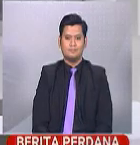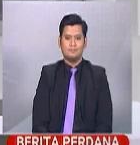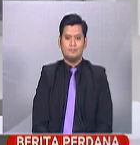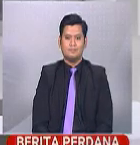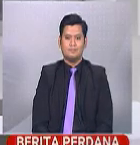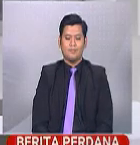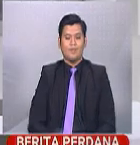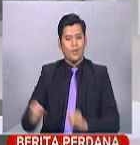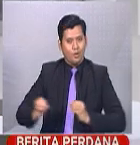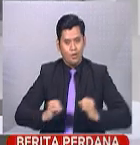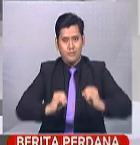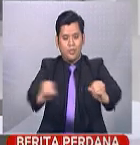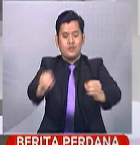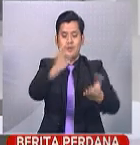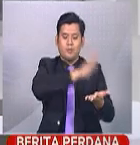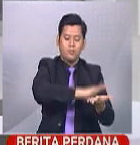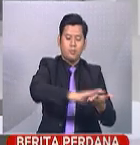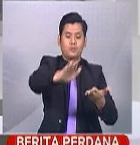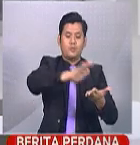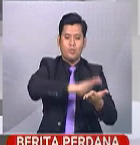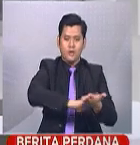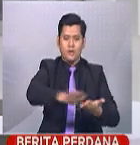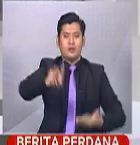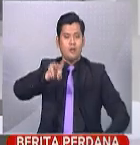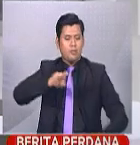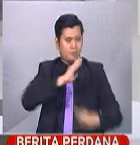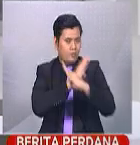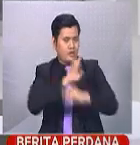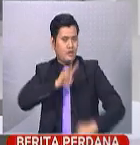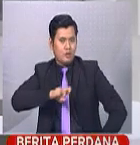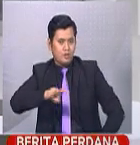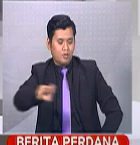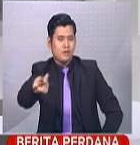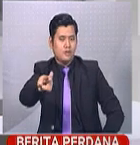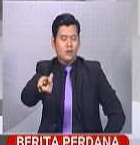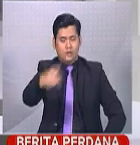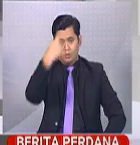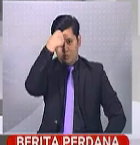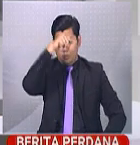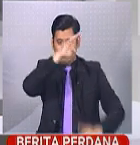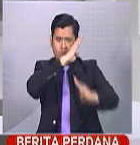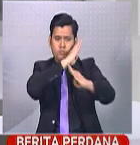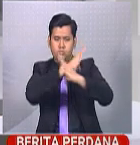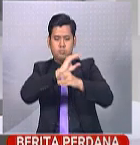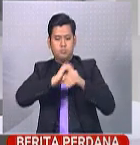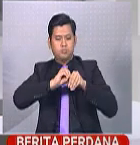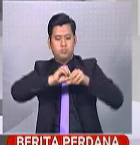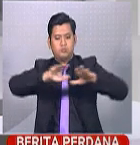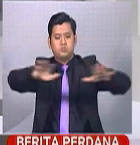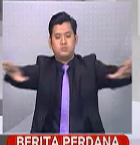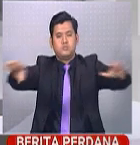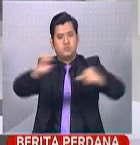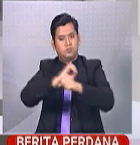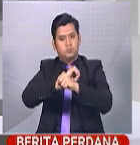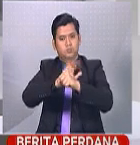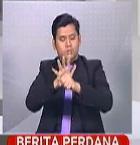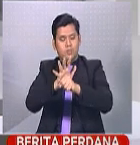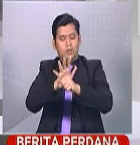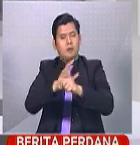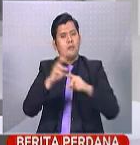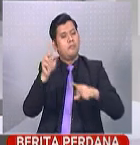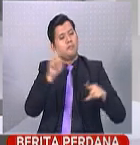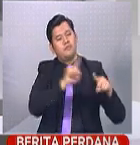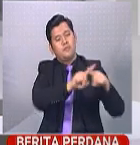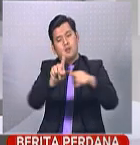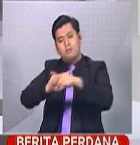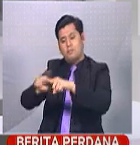Hai operasinya hukuman awam dia dijalankan sebagai langkah membendung penyebaran kowe 19 seiring pelbagai